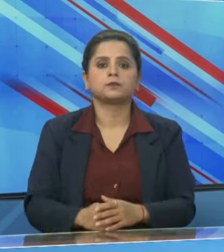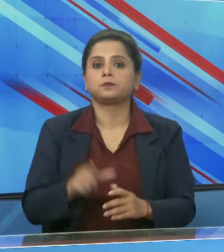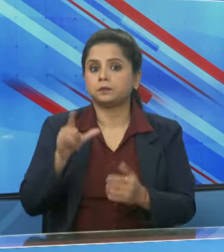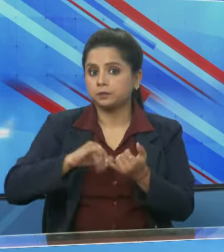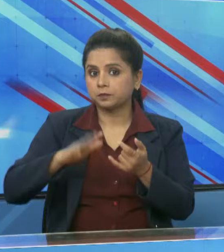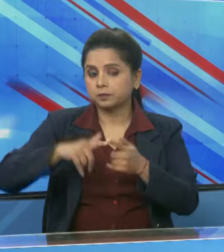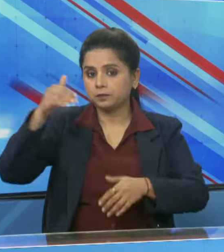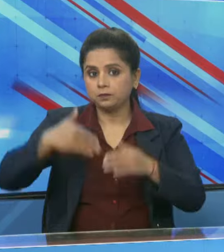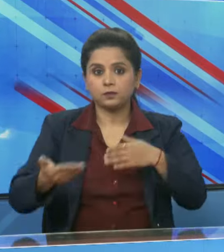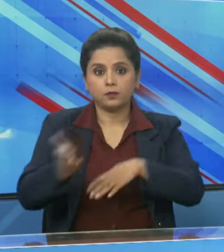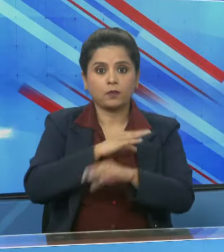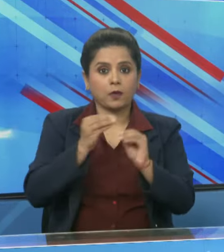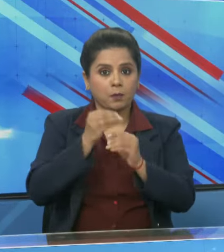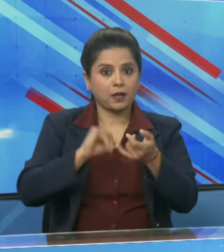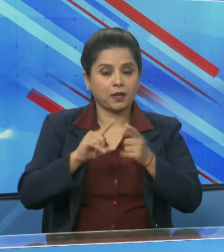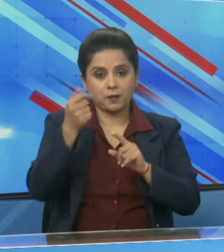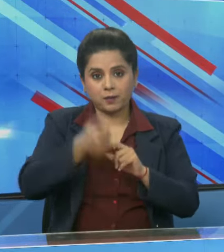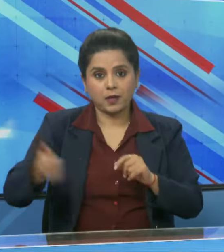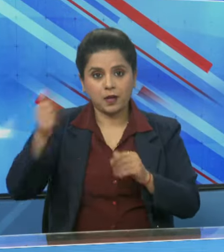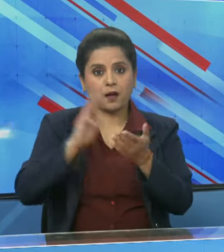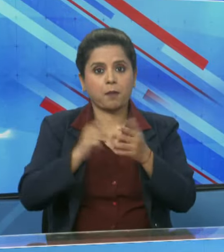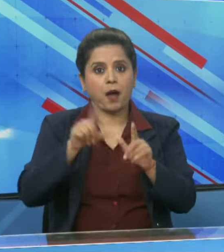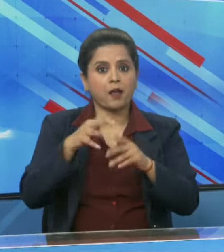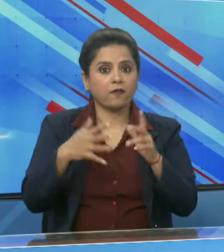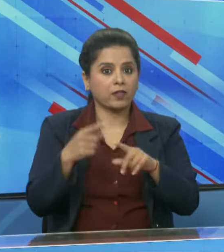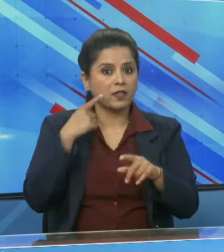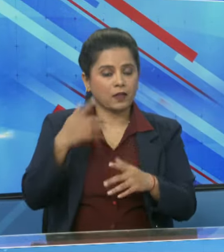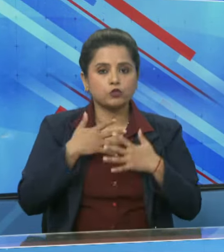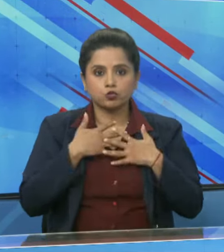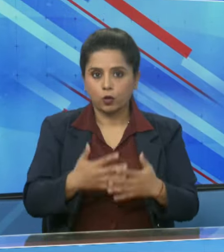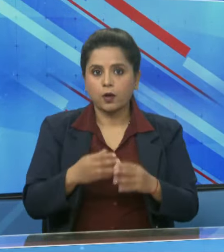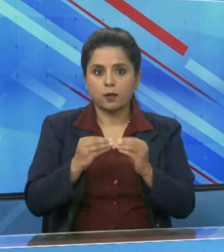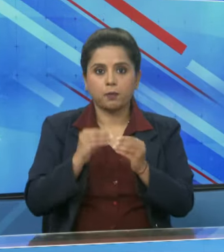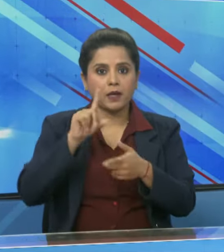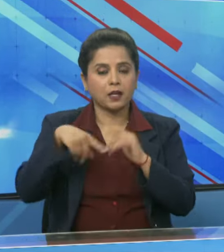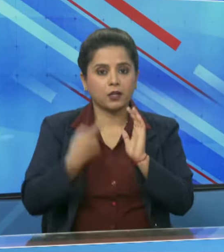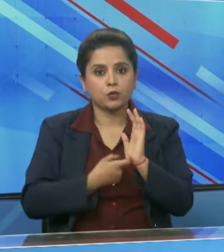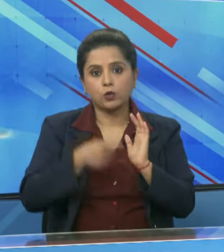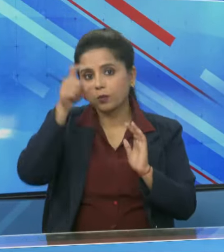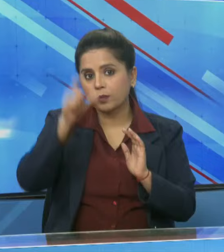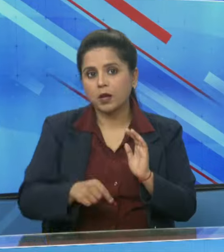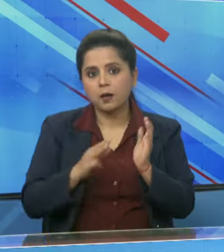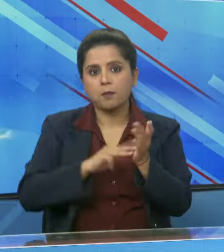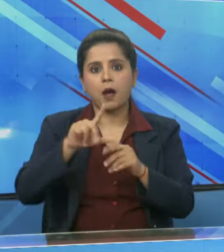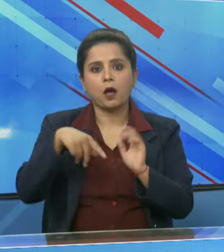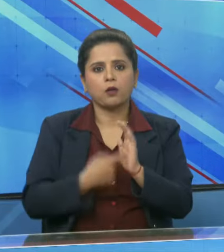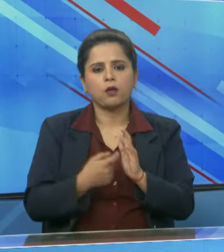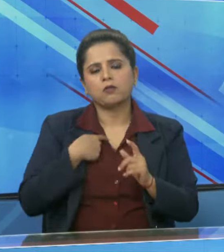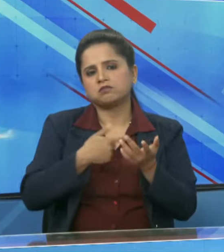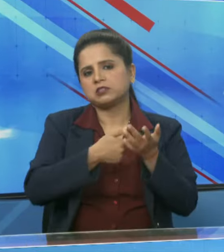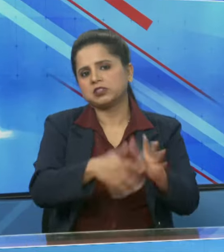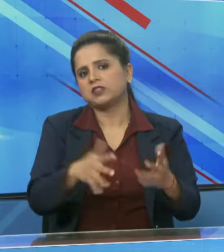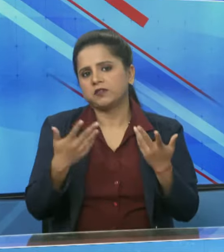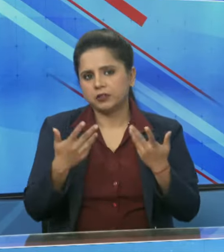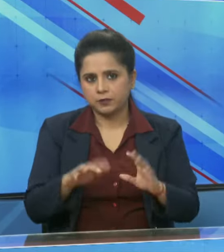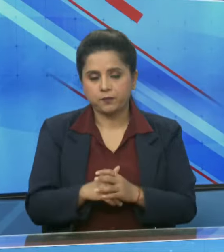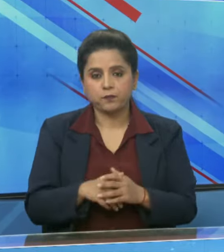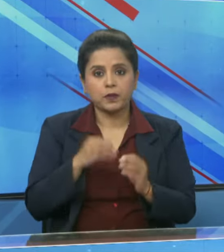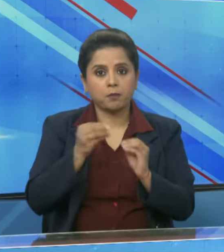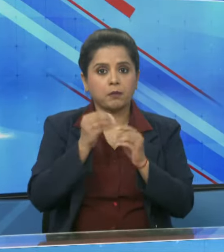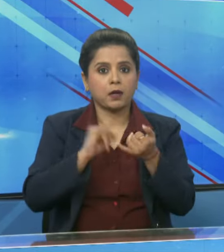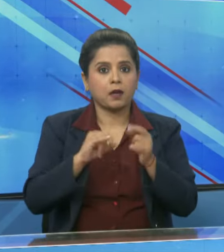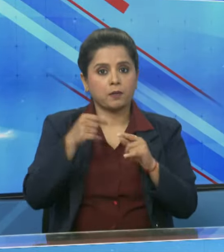लोकसभा चुनाव से पहले बसपा प्रमुख मायावती को बड़ा झटका लगा है। बिजनौर से सांसद मलूक नागर ने पार्टी से इस्तीफा दे दिया है। बसपा ने इस